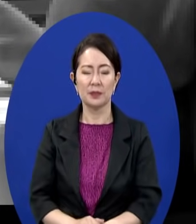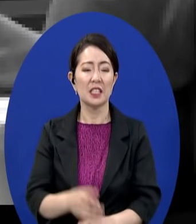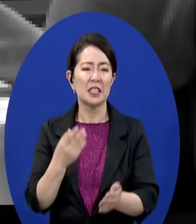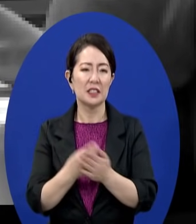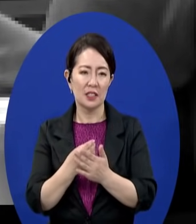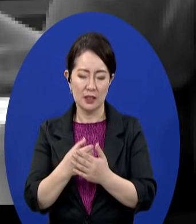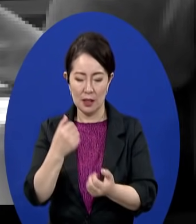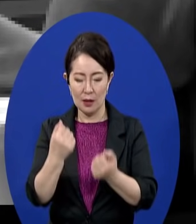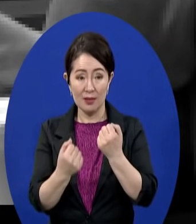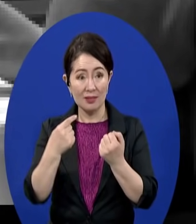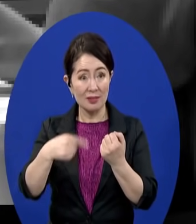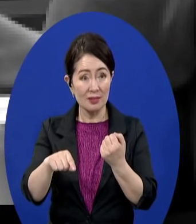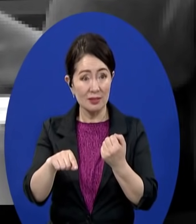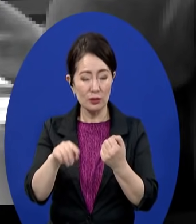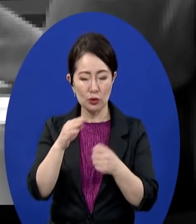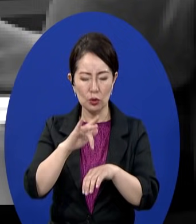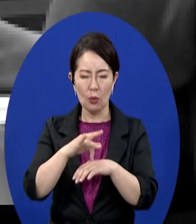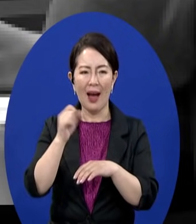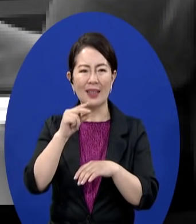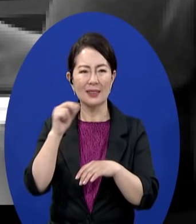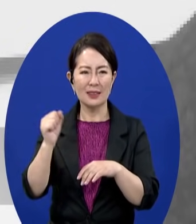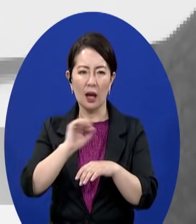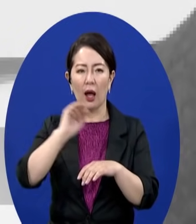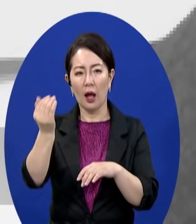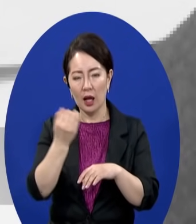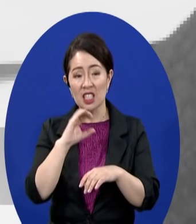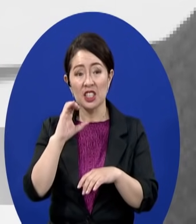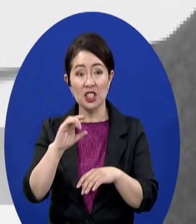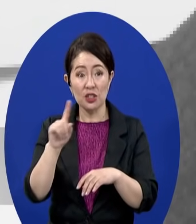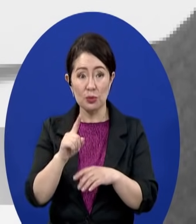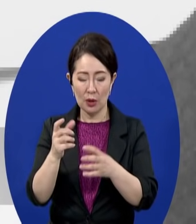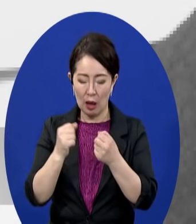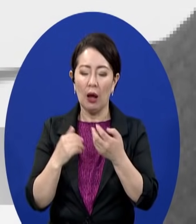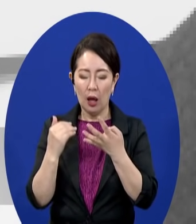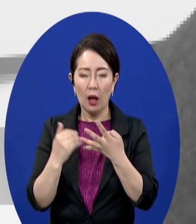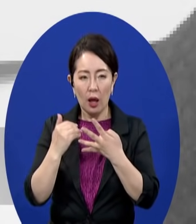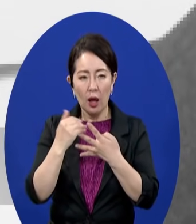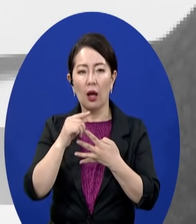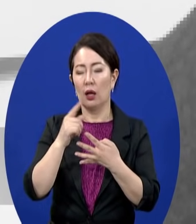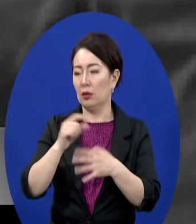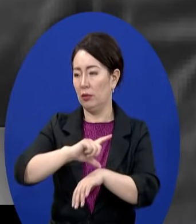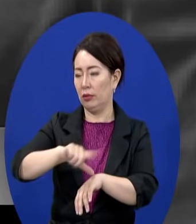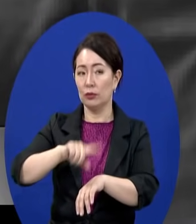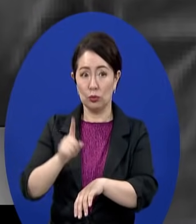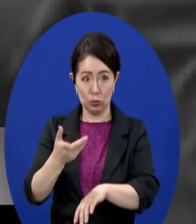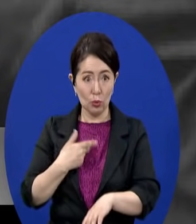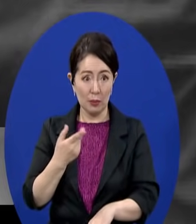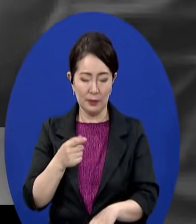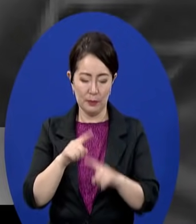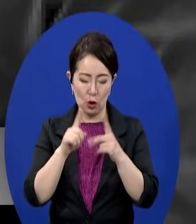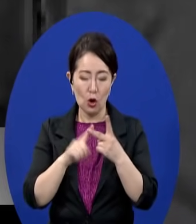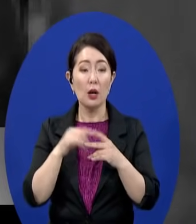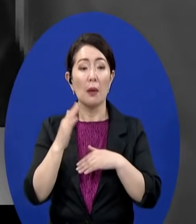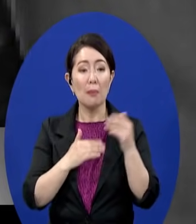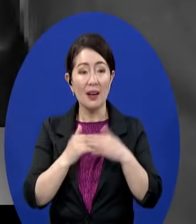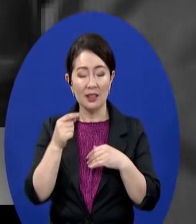Жишээ нь авто тээврийн үнсний төвөөс олгодог улс хооронд ачаа тээвэр хийх сэт зөвшөөрөл хамгийн олон шат дамжлагтай зөвшөөрлийн тоонд ордог. Мөн барилгын салбарынхны